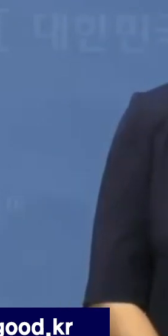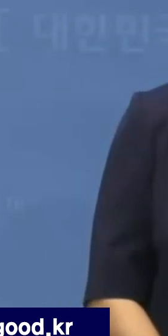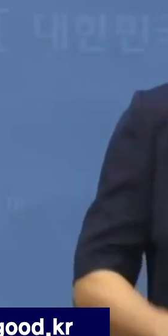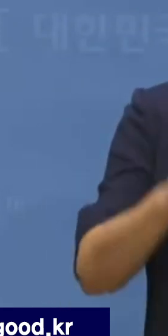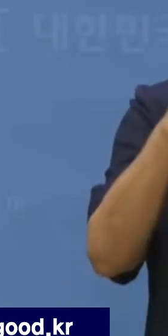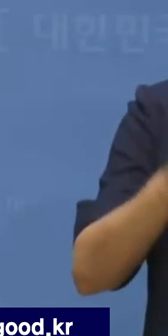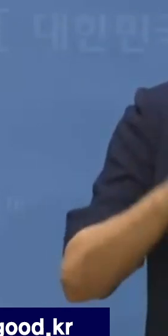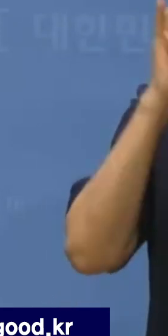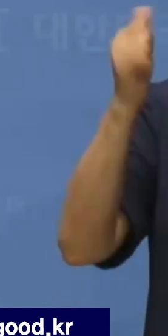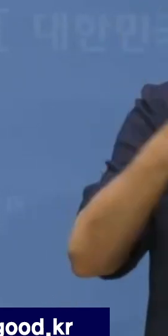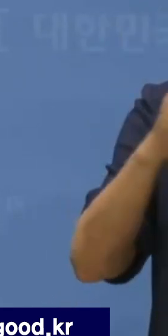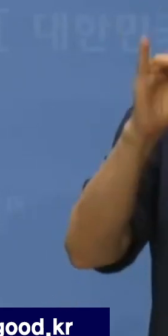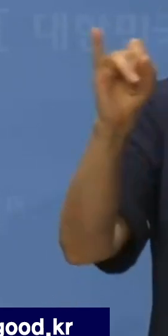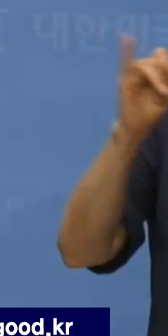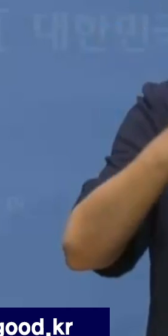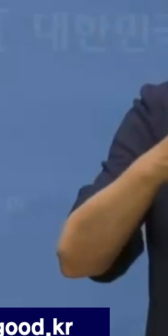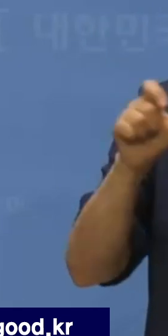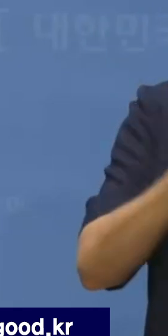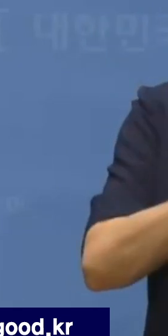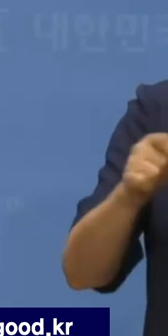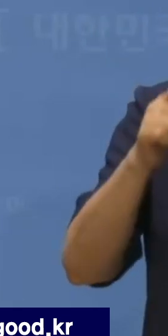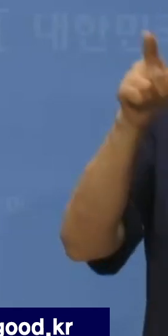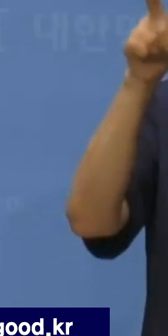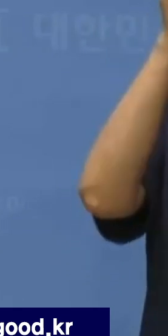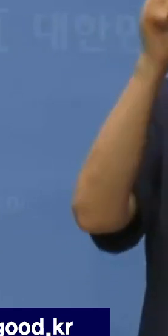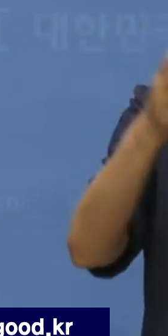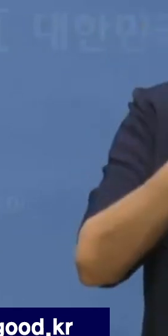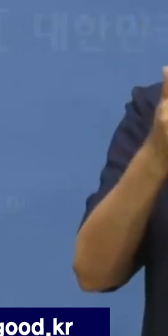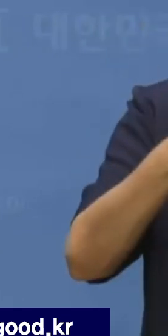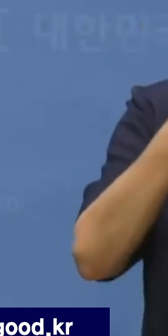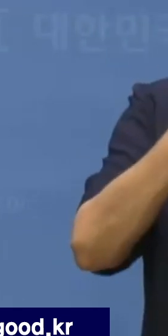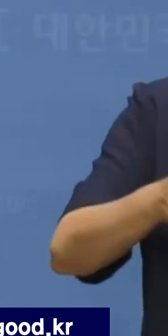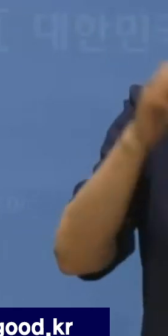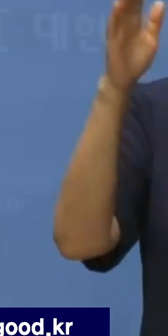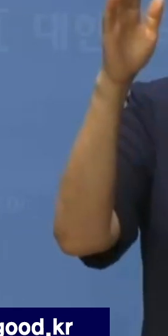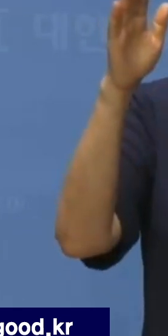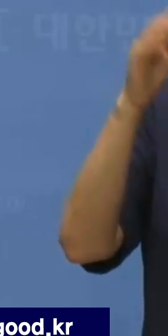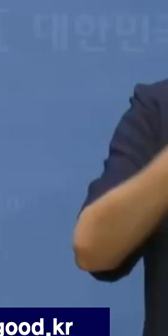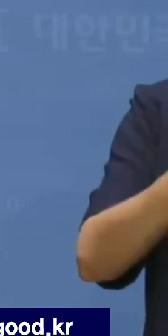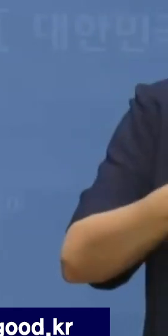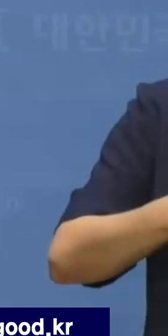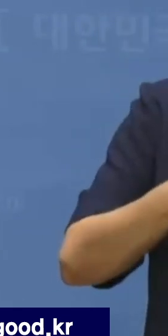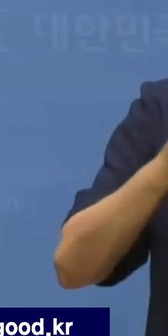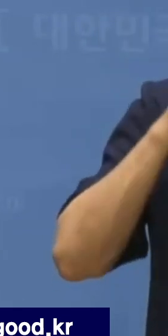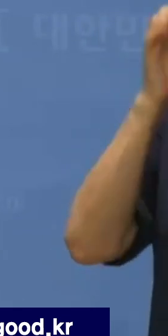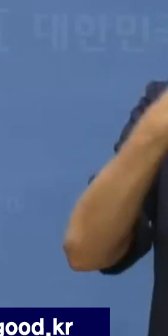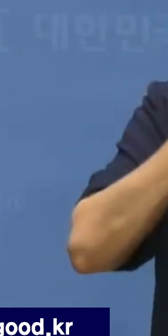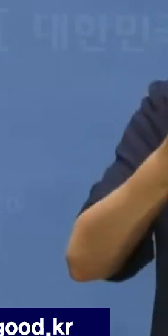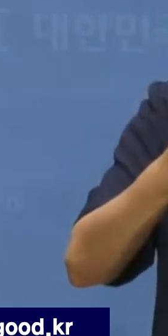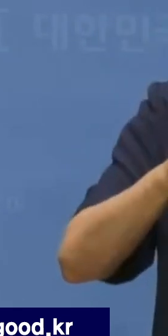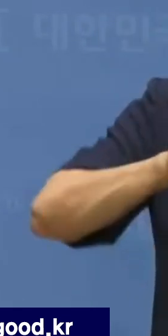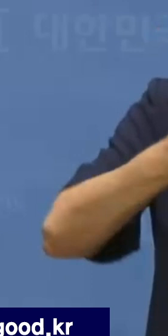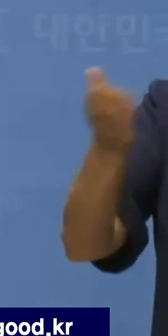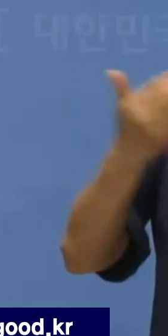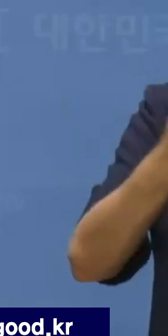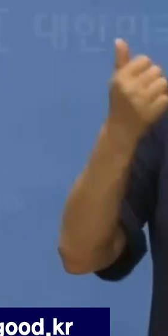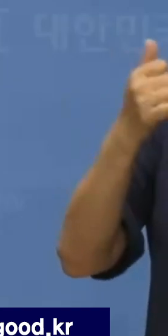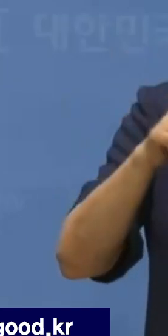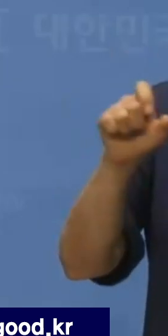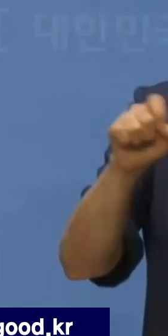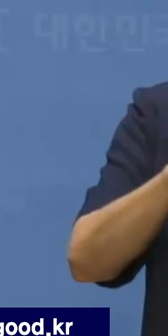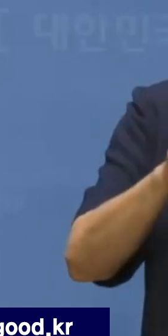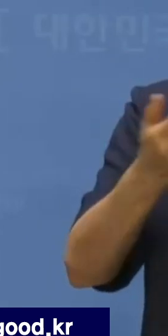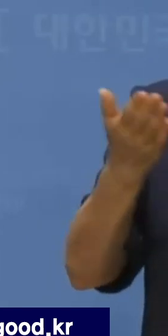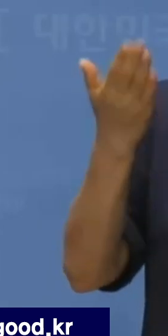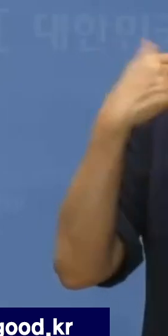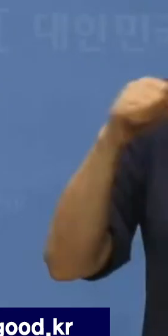윤 대통령이 이동관 특보를 고집한다면 피해 학생의 간절한 처벌 요구에도 이 특보의 아들에게만